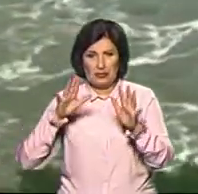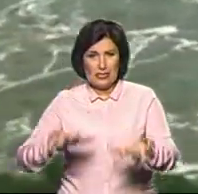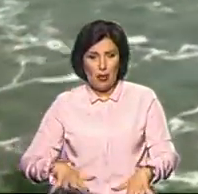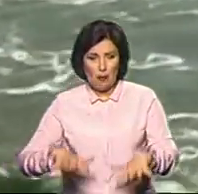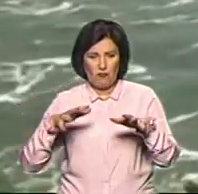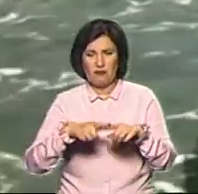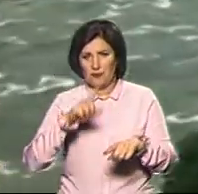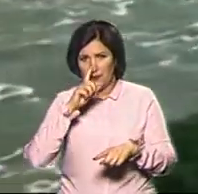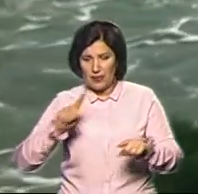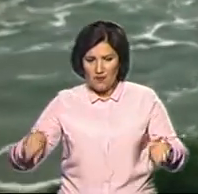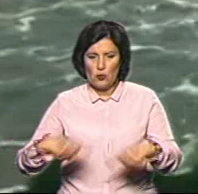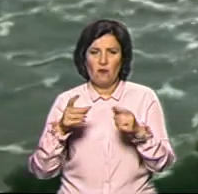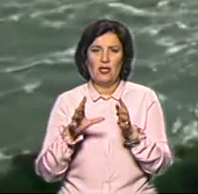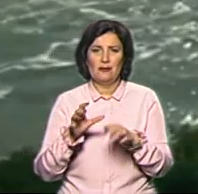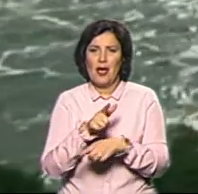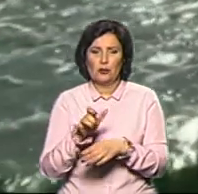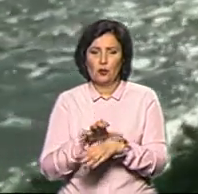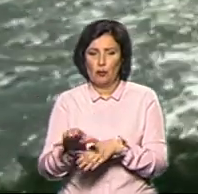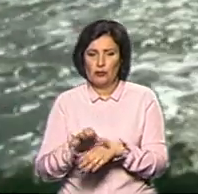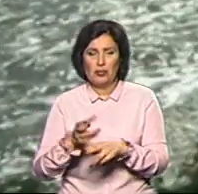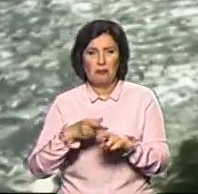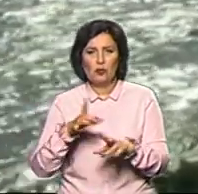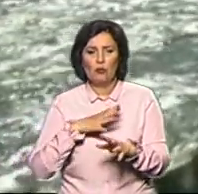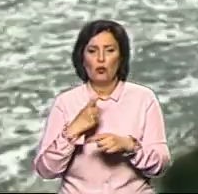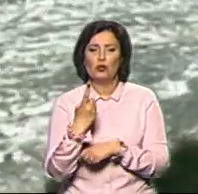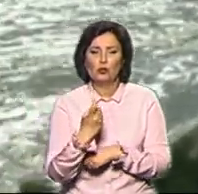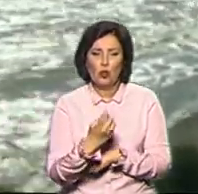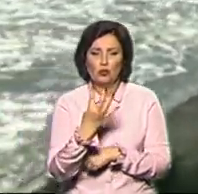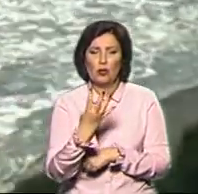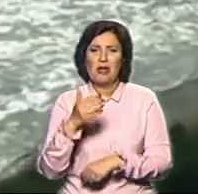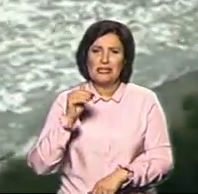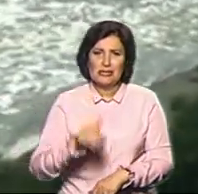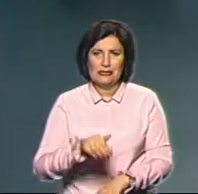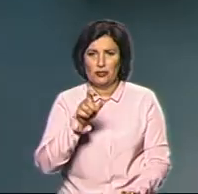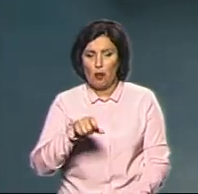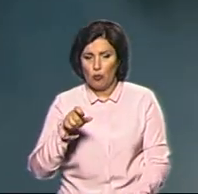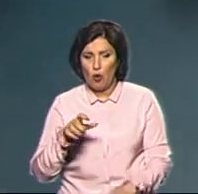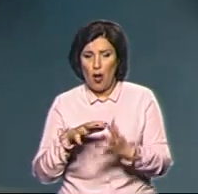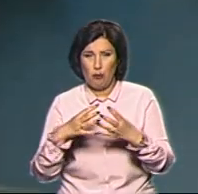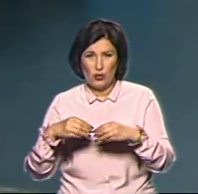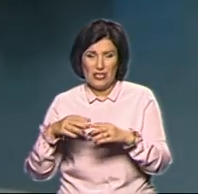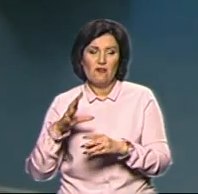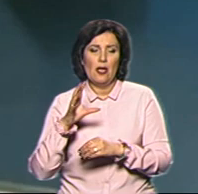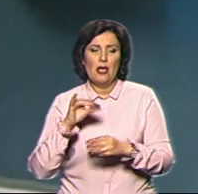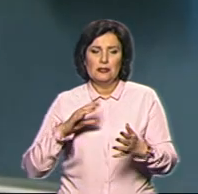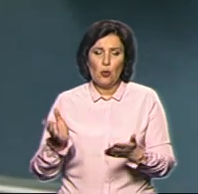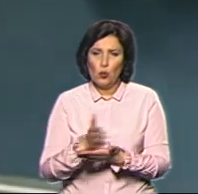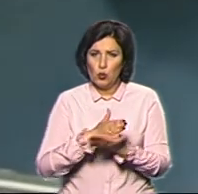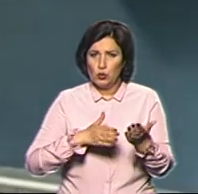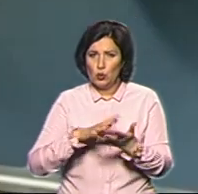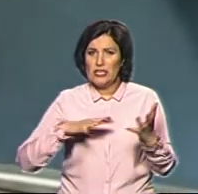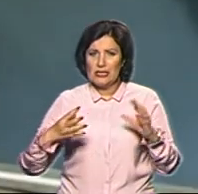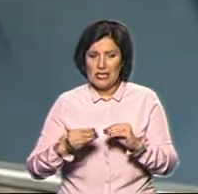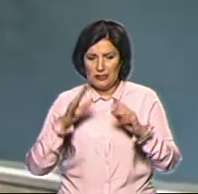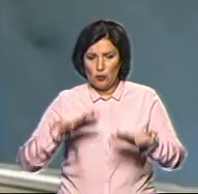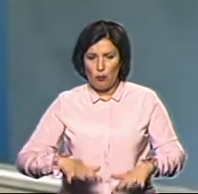місяця відновлювали газопостачання, без нього тоді було понад 145 тисяч абонентів. Для усунення наслідків паводку була